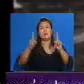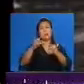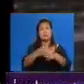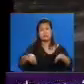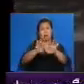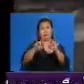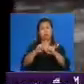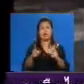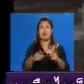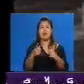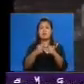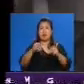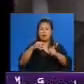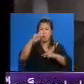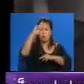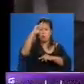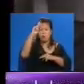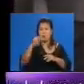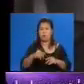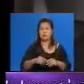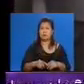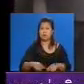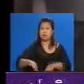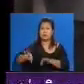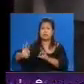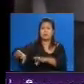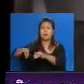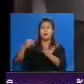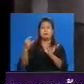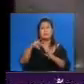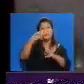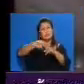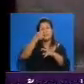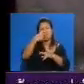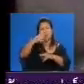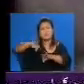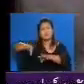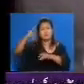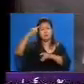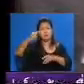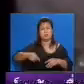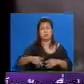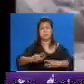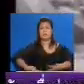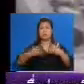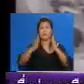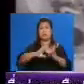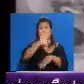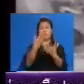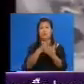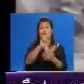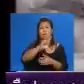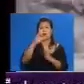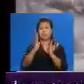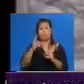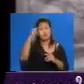แต่เมื่ราiamenteเกิการรบาทของ KIM ๆ เมื่อประมาณ 90 ปีก่อนจนคล้าชีวิตเชาโลกไปถึง 50 ล้านคนท่างกองท